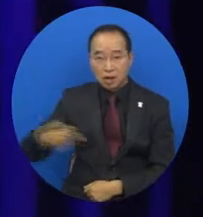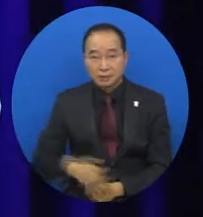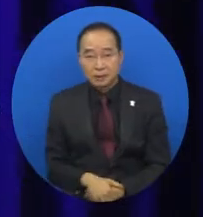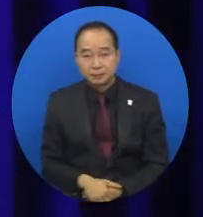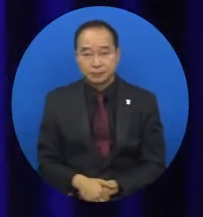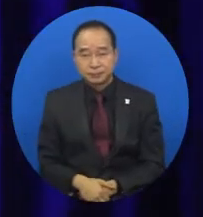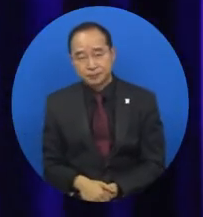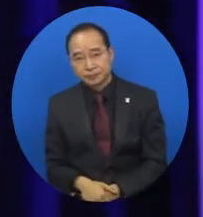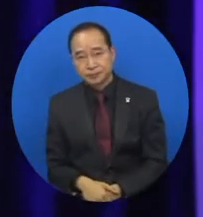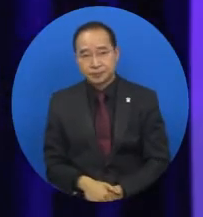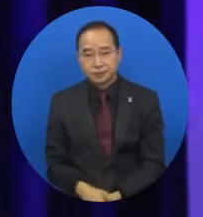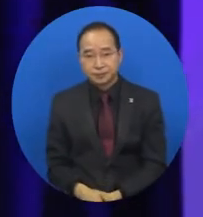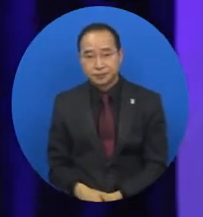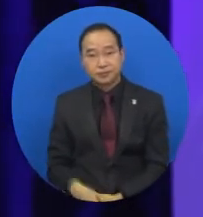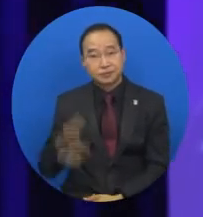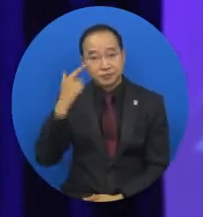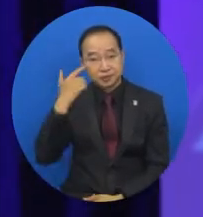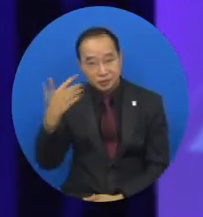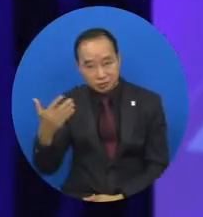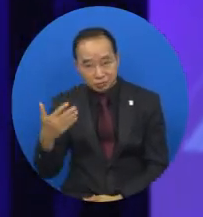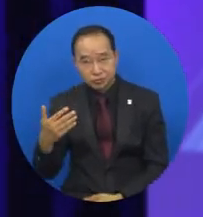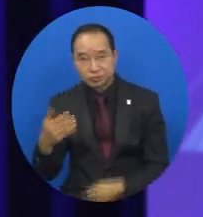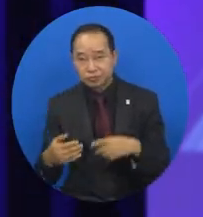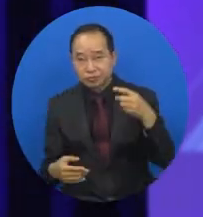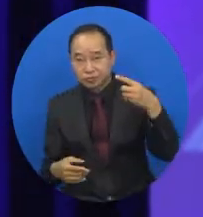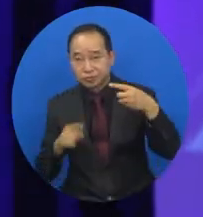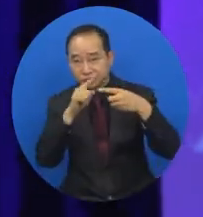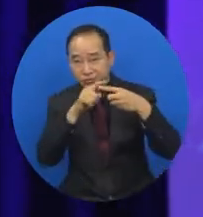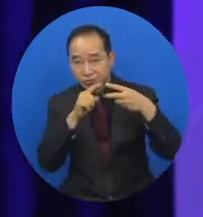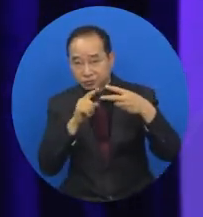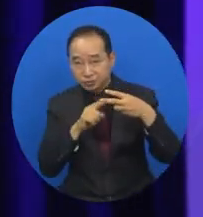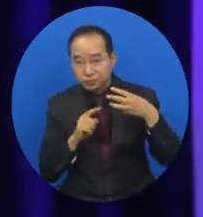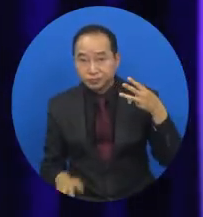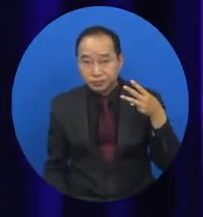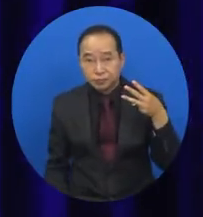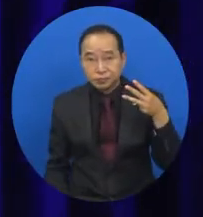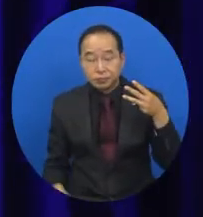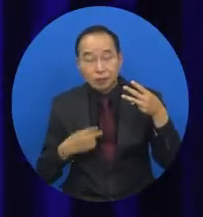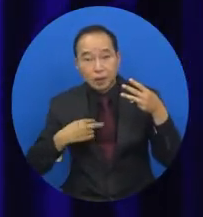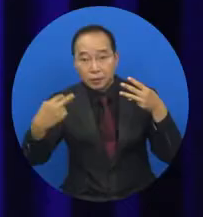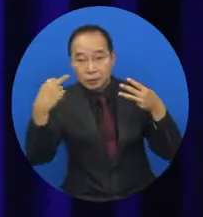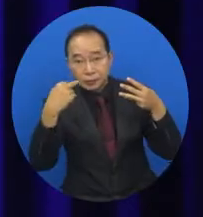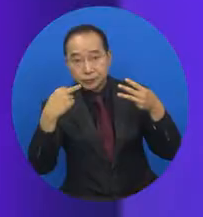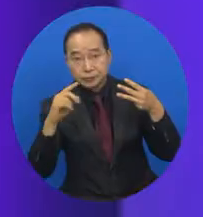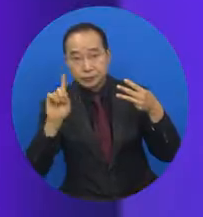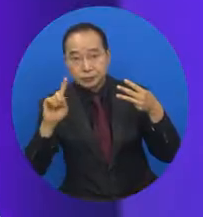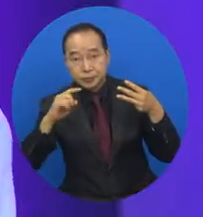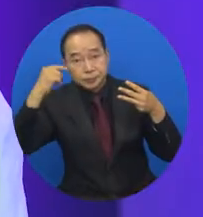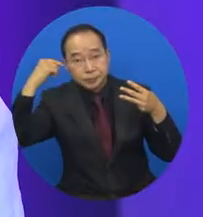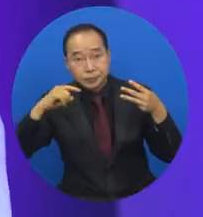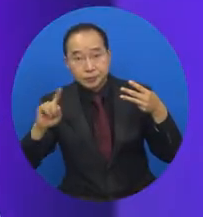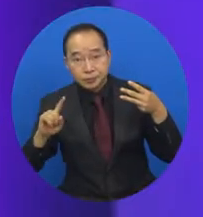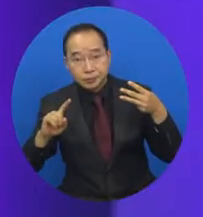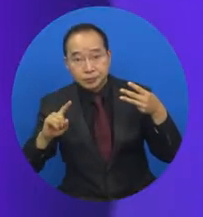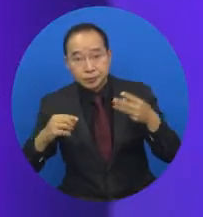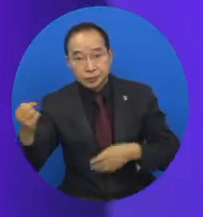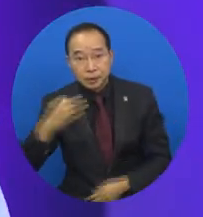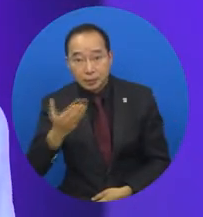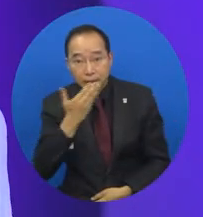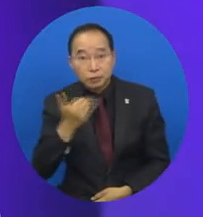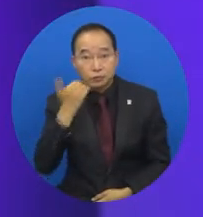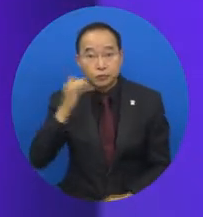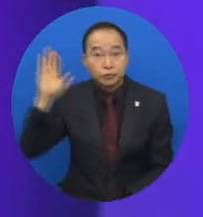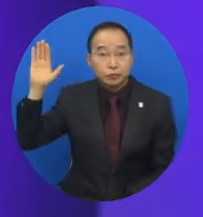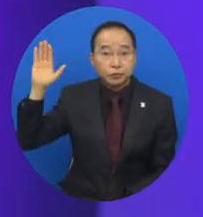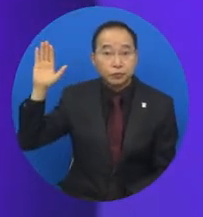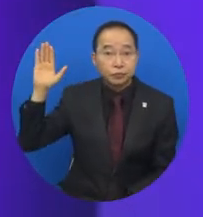나서 세 가지 수준을 알아차림으로 질문을 던졌습니다. 제가 어떻게 보이세요? 혹시 대답해